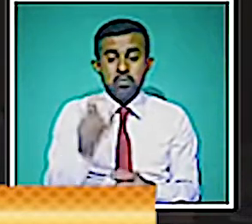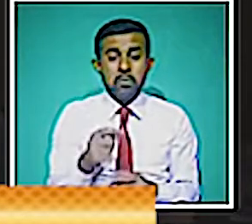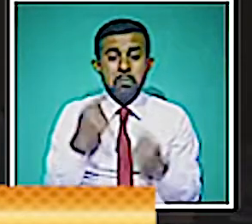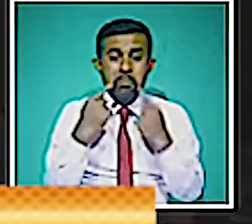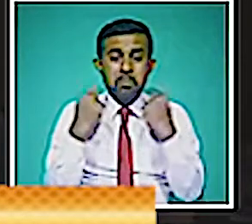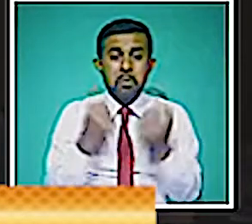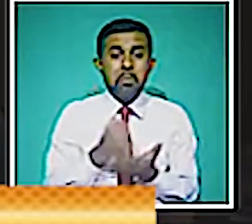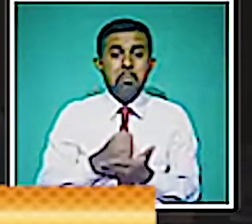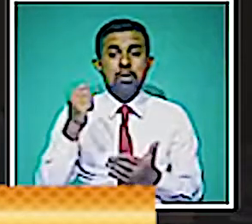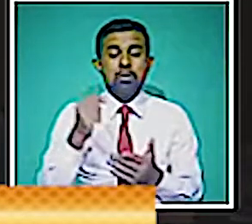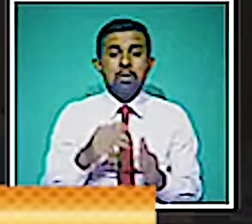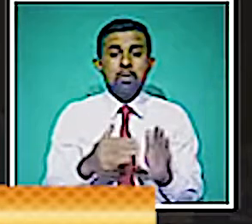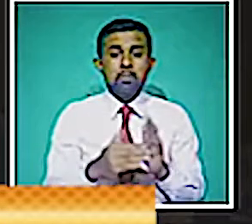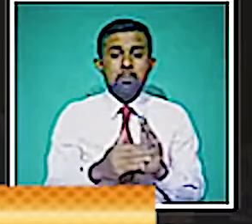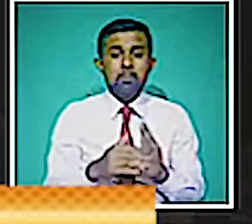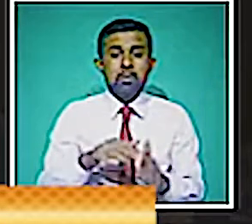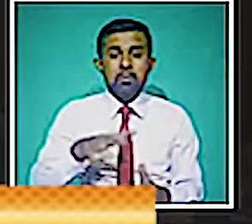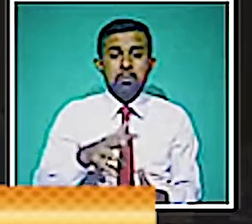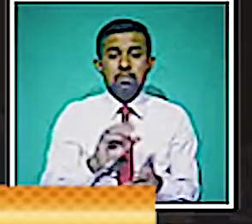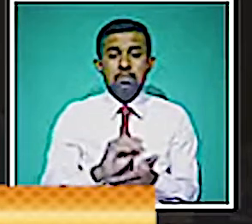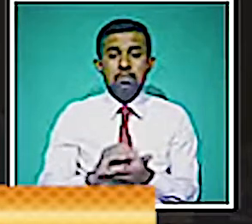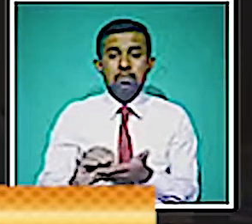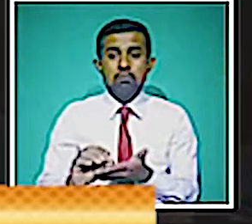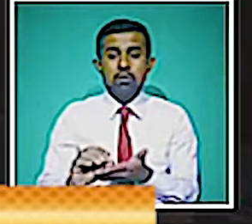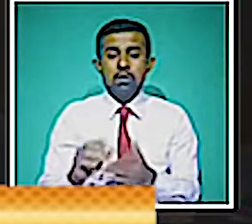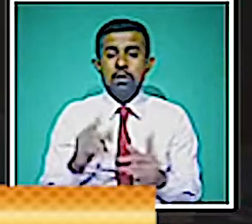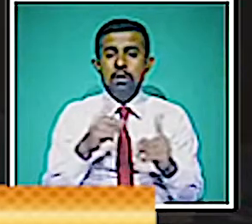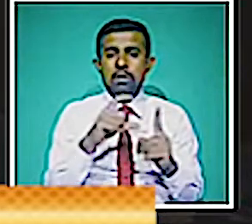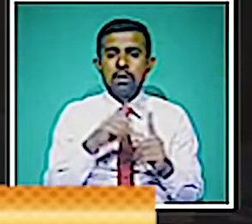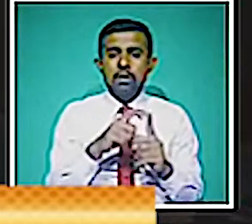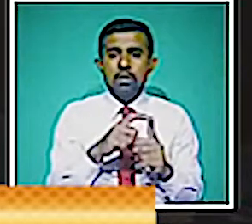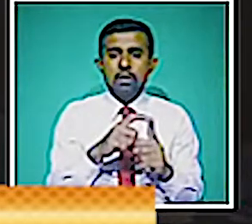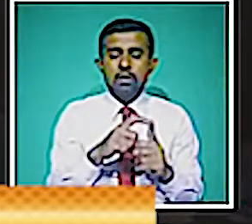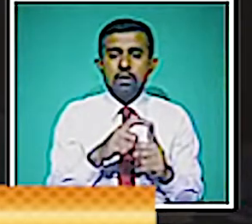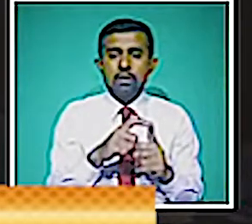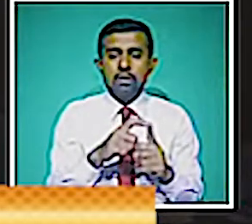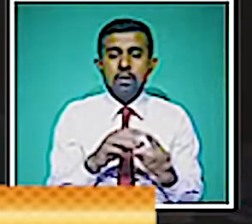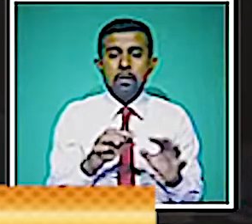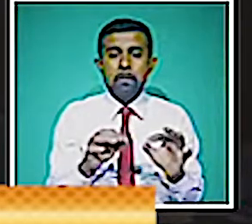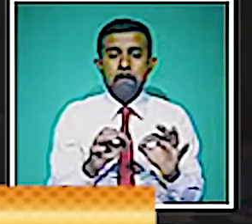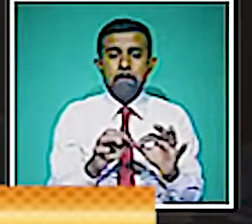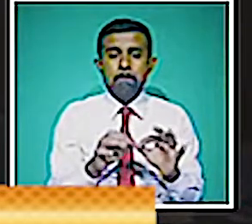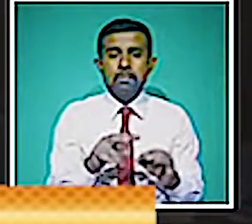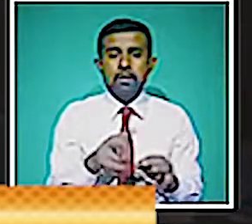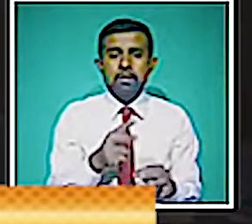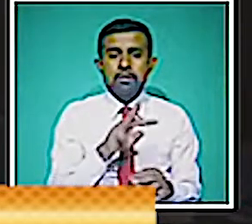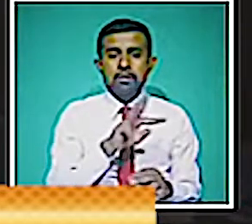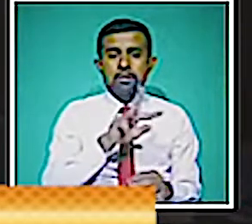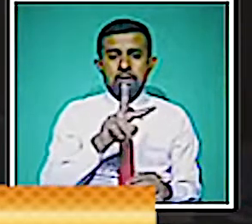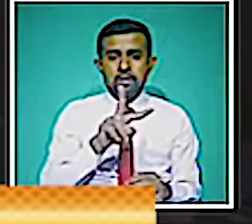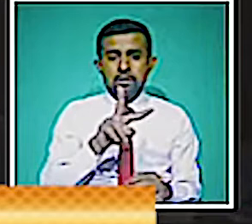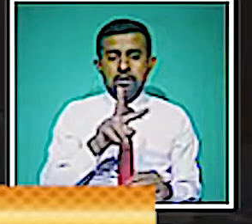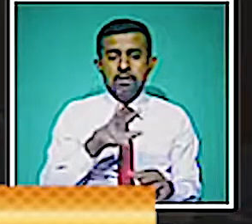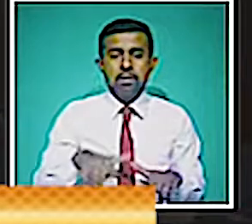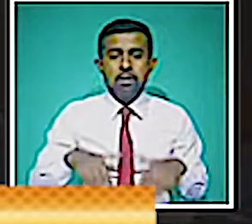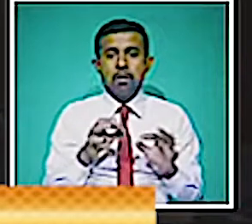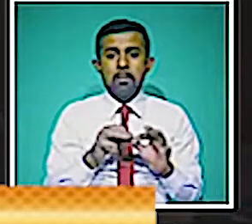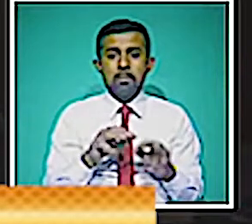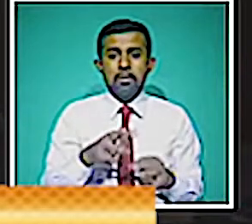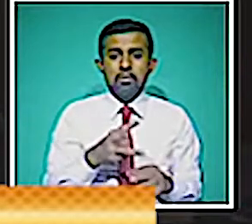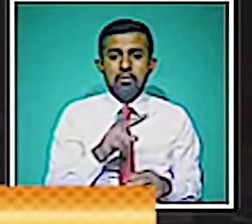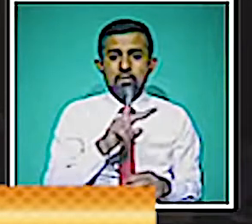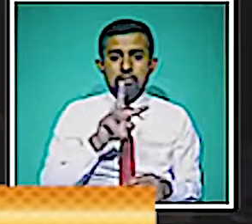539 பில்லியன் ரூபாக்கள் ஒதுக்கப்பட்டிருக்கிறது. அதே நேரம் கல்விக்காக 232 பில்லியன் ரூபாக்களும் சுகாதாரத்திற்காக 322 பில்லியன்